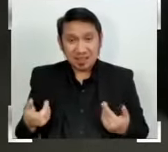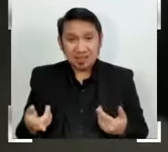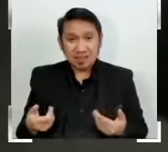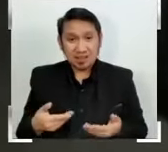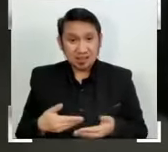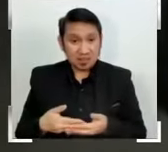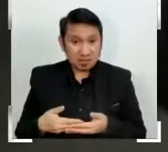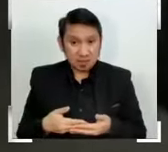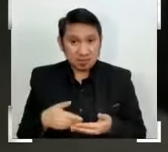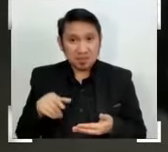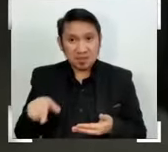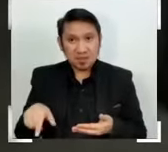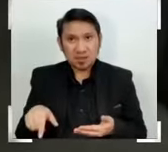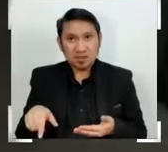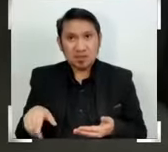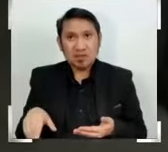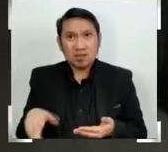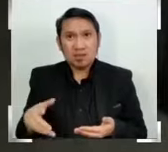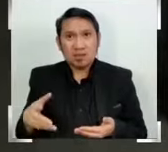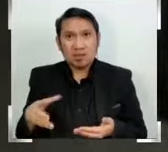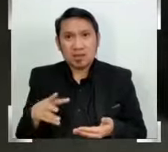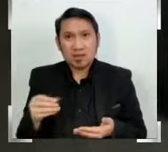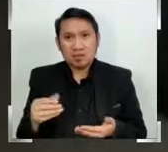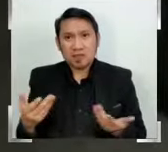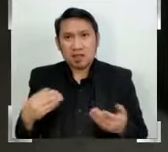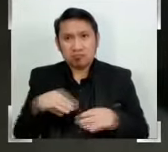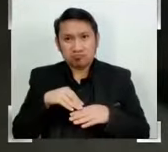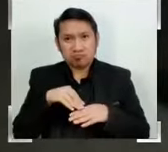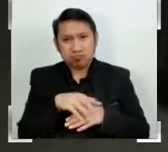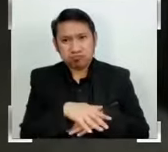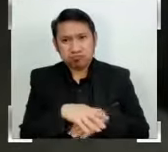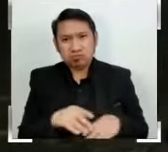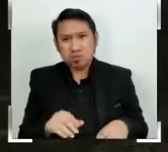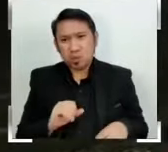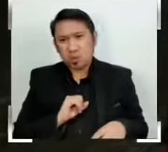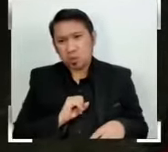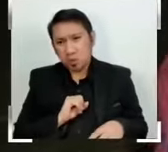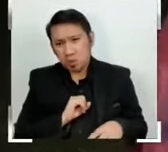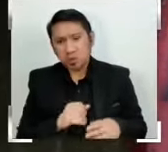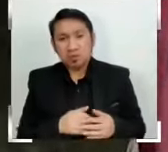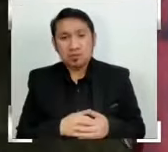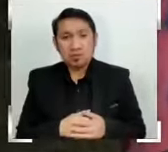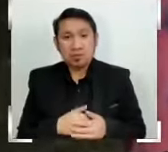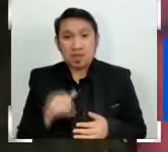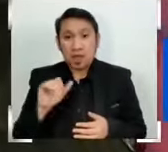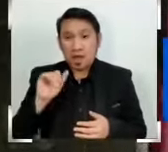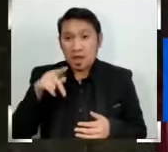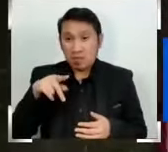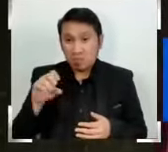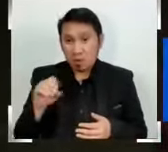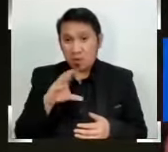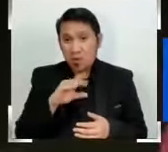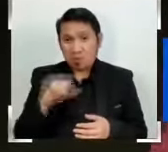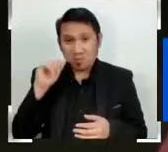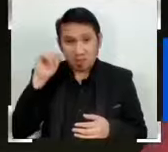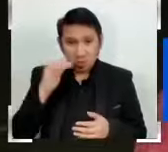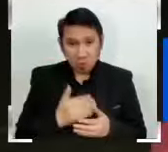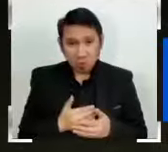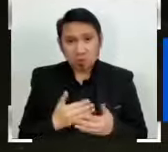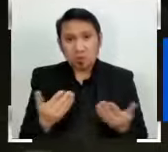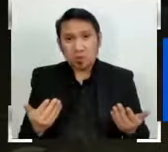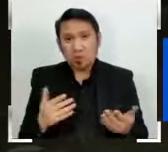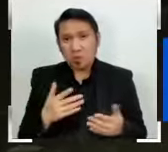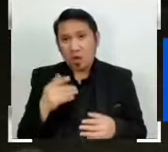na kasama niya sa pagtitinda, nahawa na rin. Mga apo ko, pati anak ko, ubo,